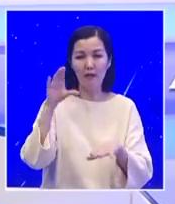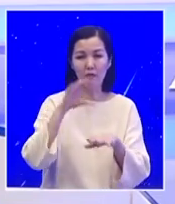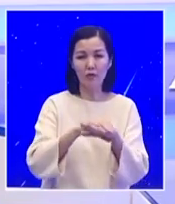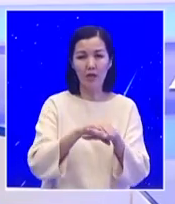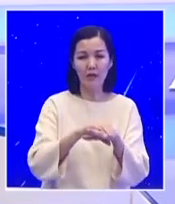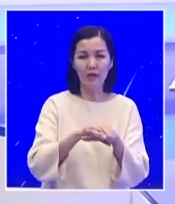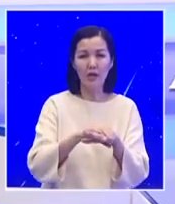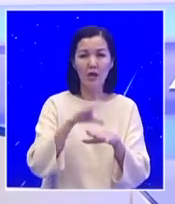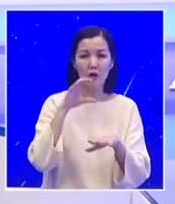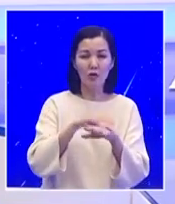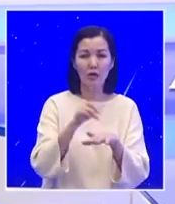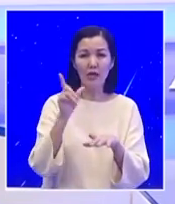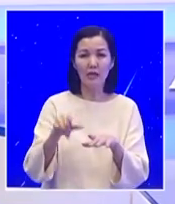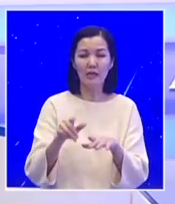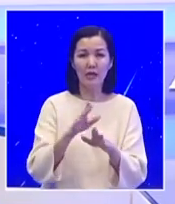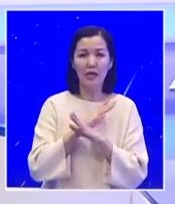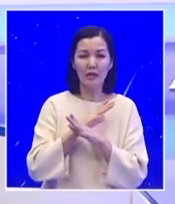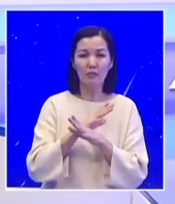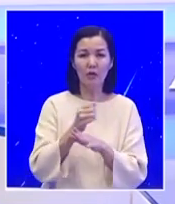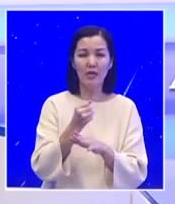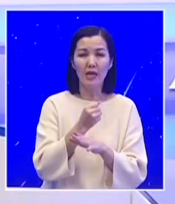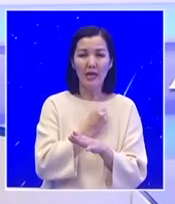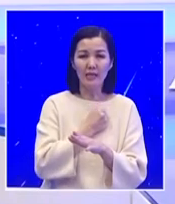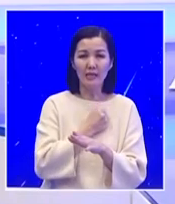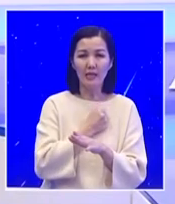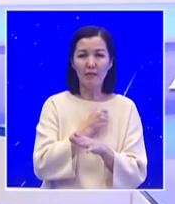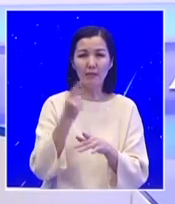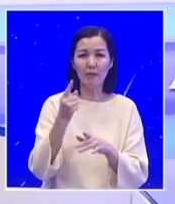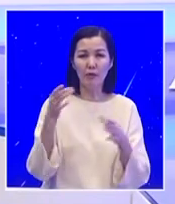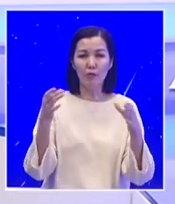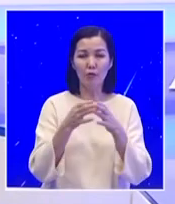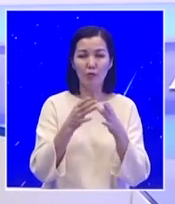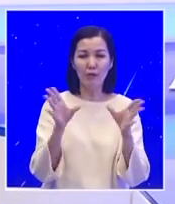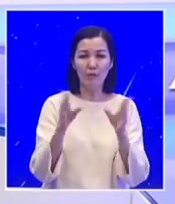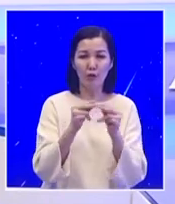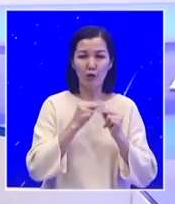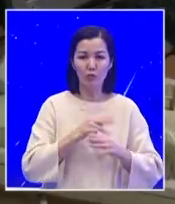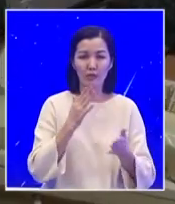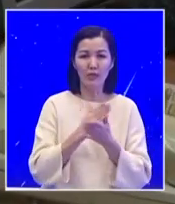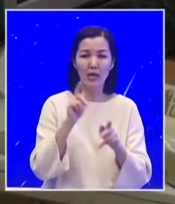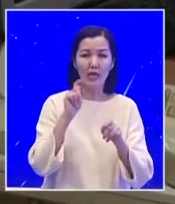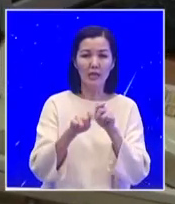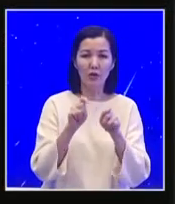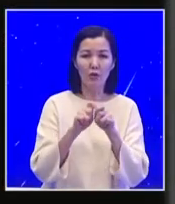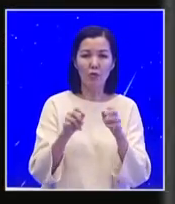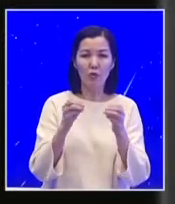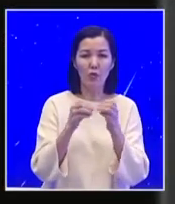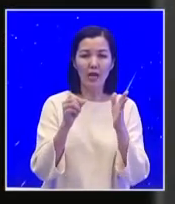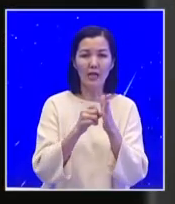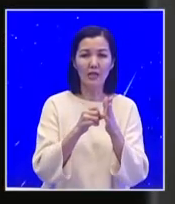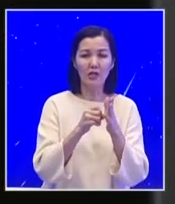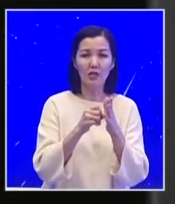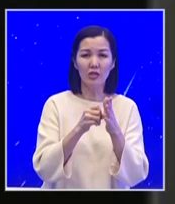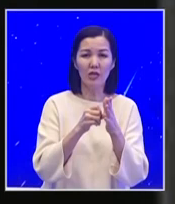айтуынша, құрықталған азамат қайтыс болған әскеримен бір бөлімде қызмет еткен. Тергеу барысында оның 16-шы